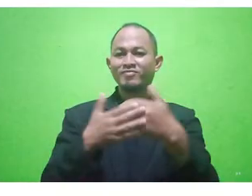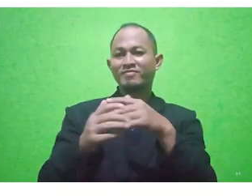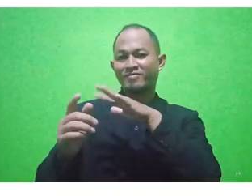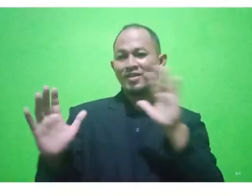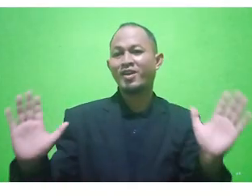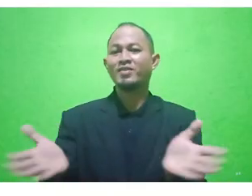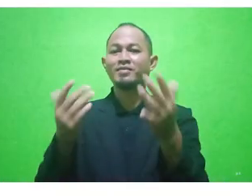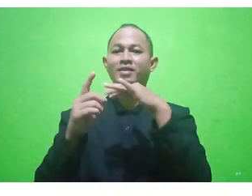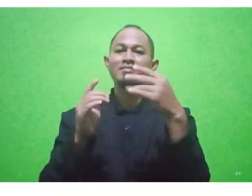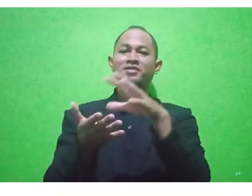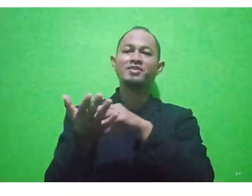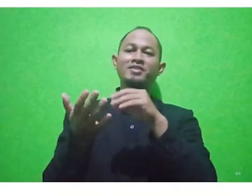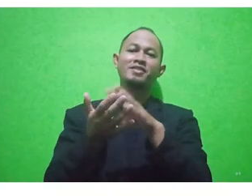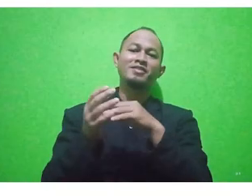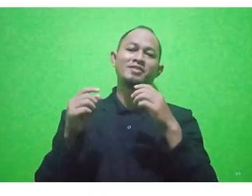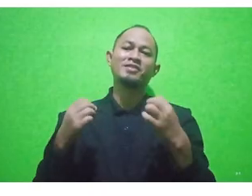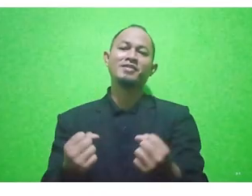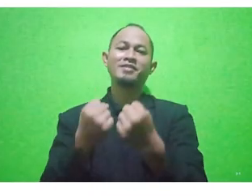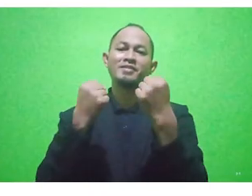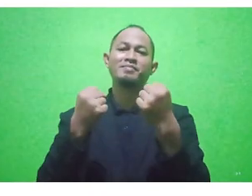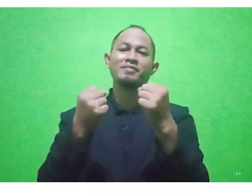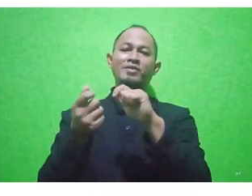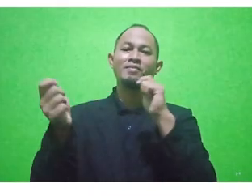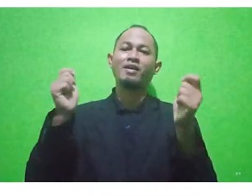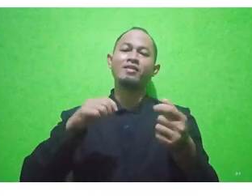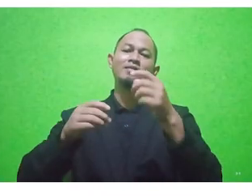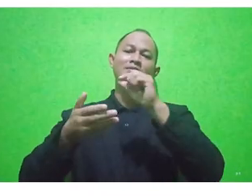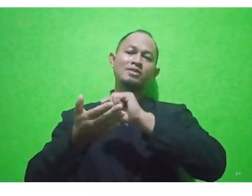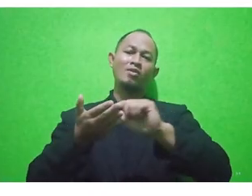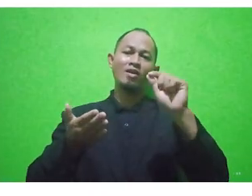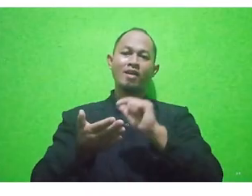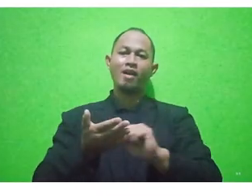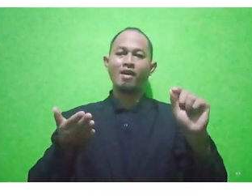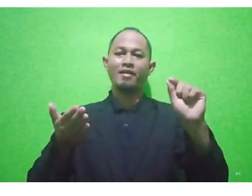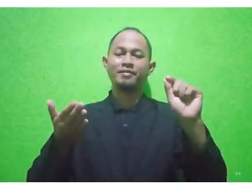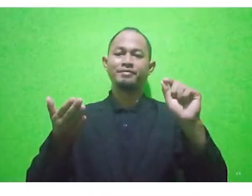membangun lingkungan belajar yang berkelanjutan dan tangguh terhadap perubahan iklim di satuan pendidikan.